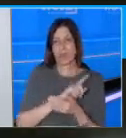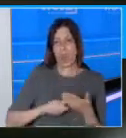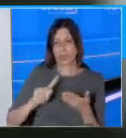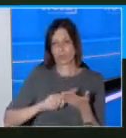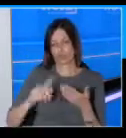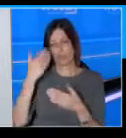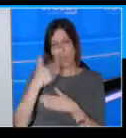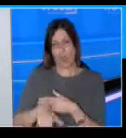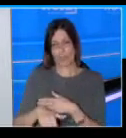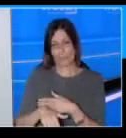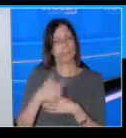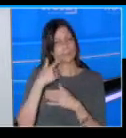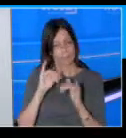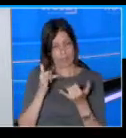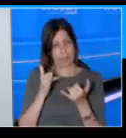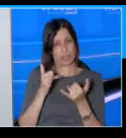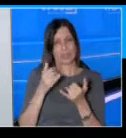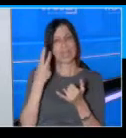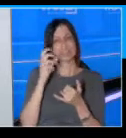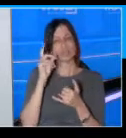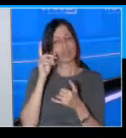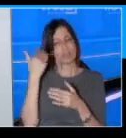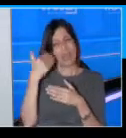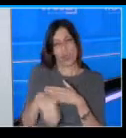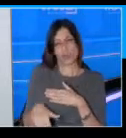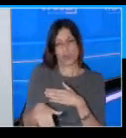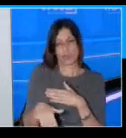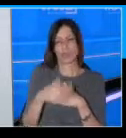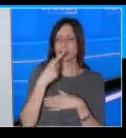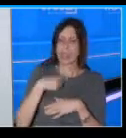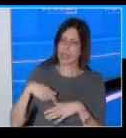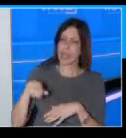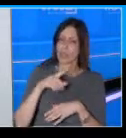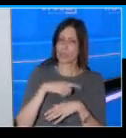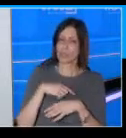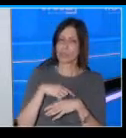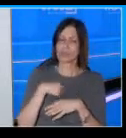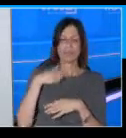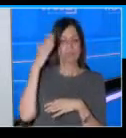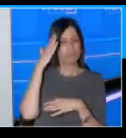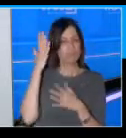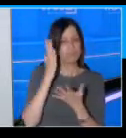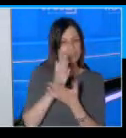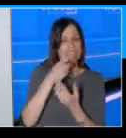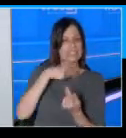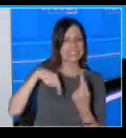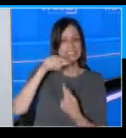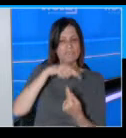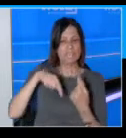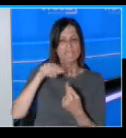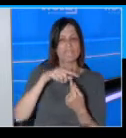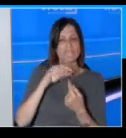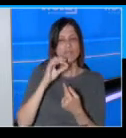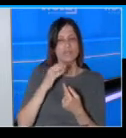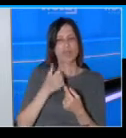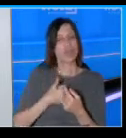בחודשים האחרונים. נכון שב-20 שנים האחרונות אנחנו מכירים סבבים רבים, אתה יודע שאני כראש